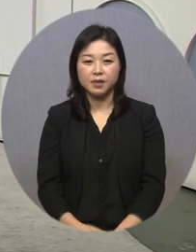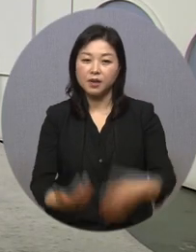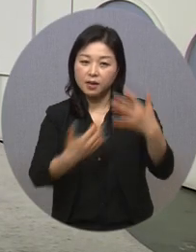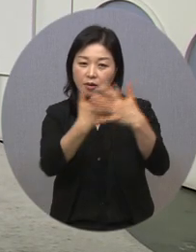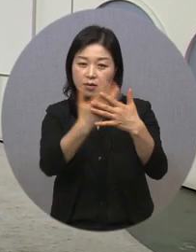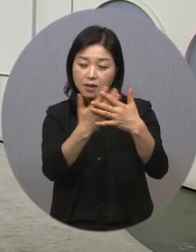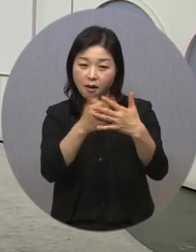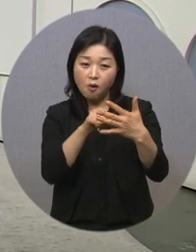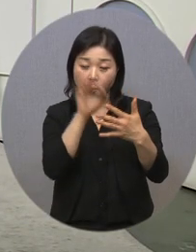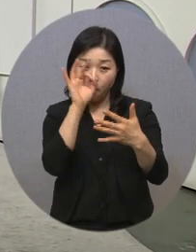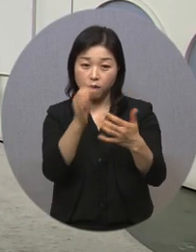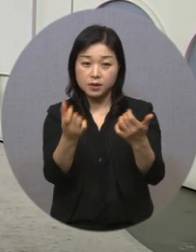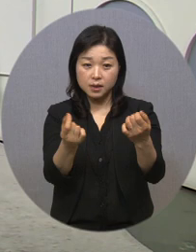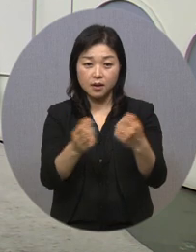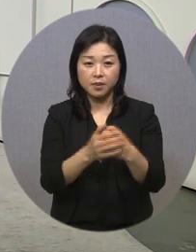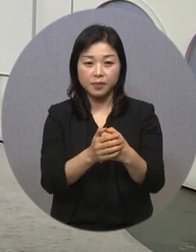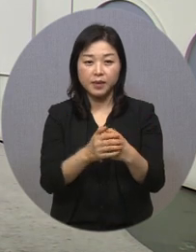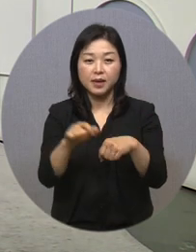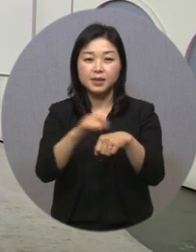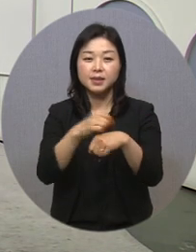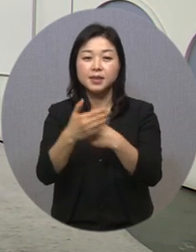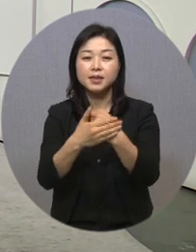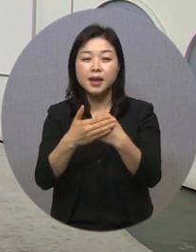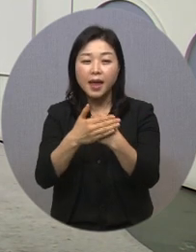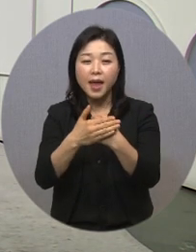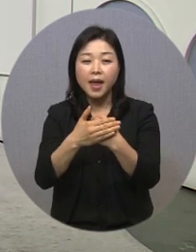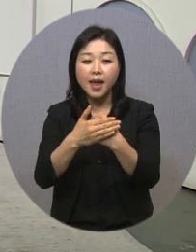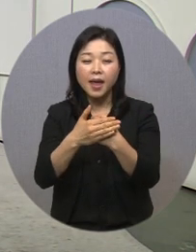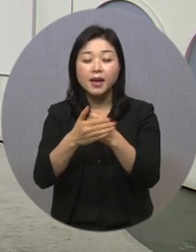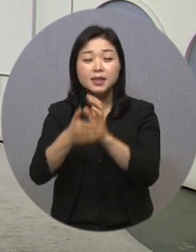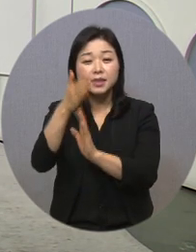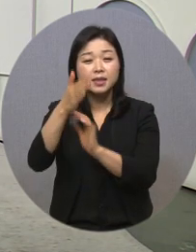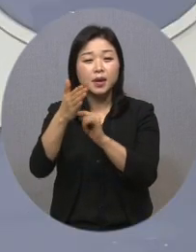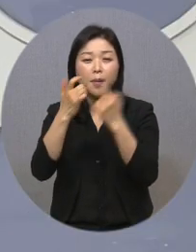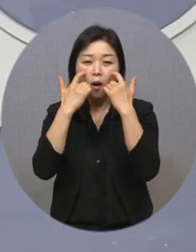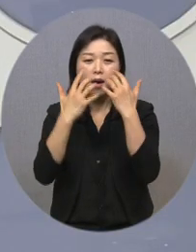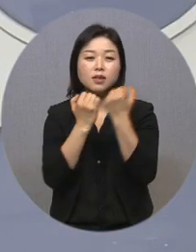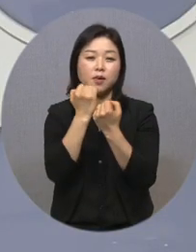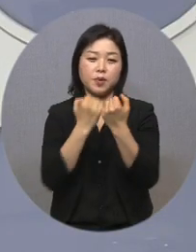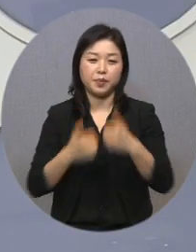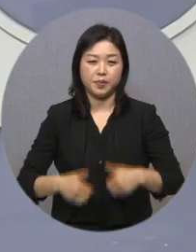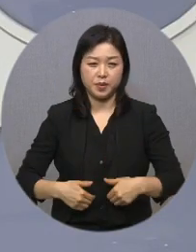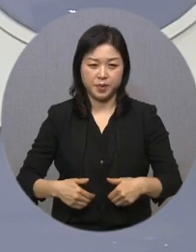영상에서 나왔듯이 특례시를 좀 명확하게 설명을 좀 드려야 될 것 같습니다.